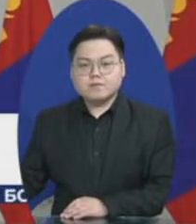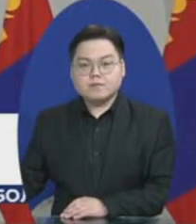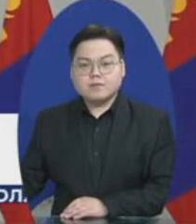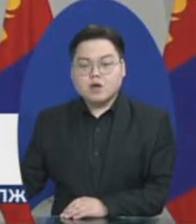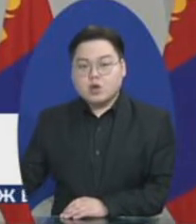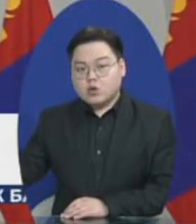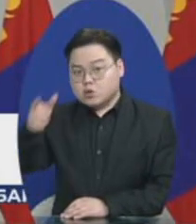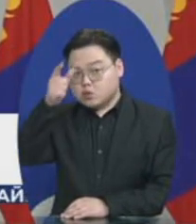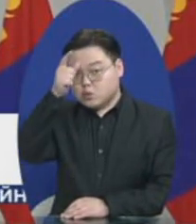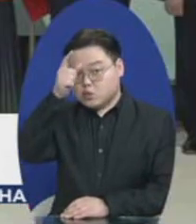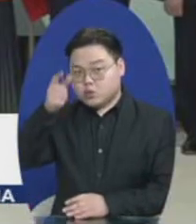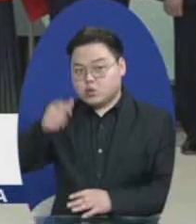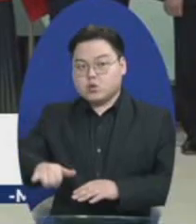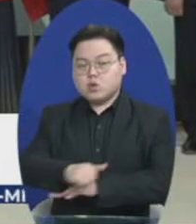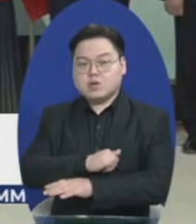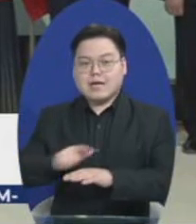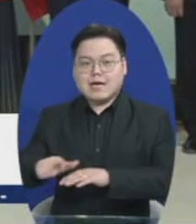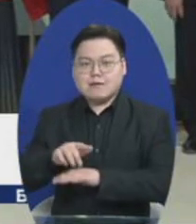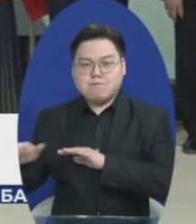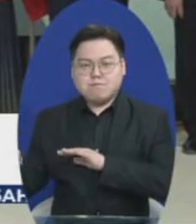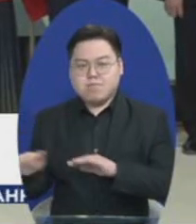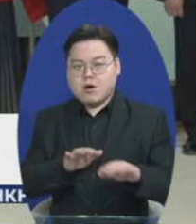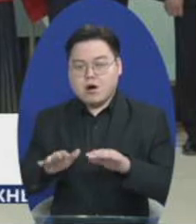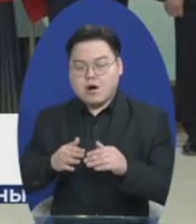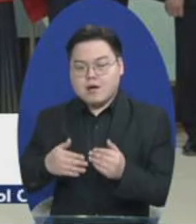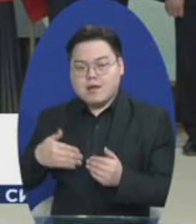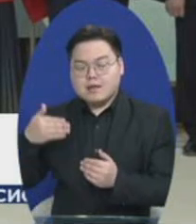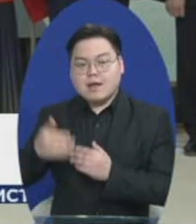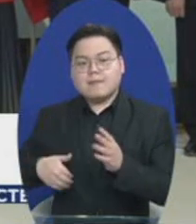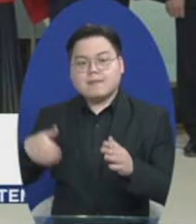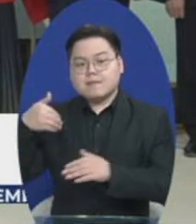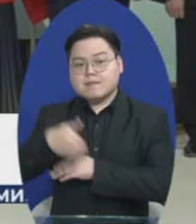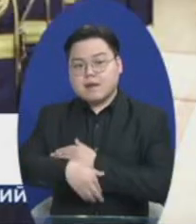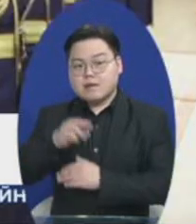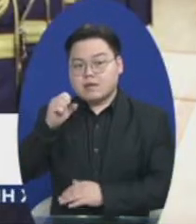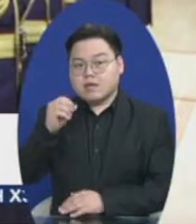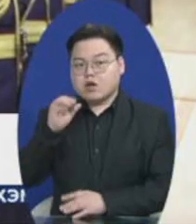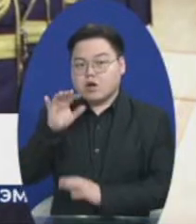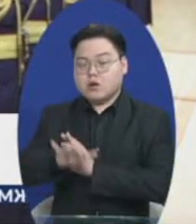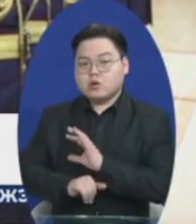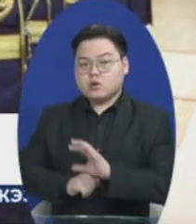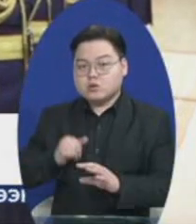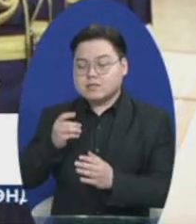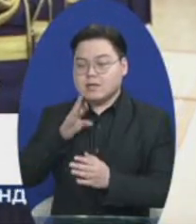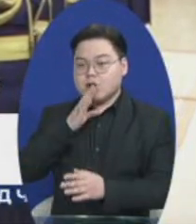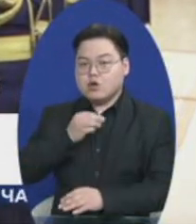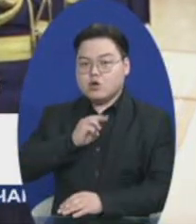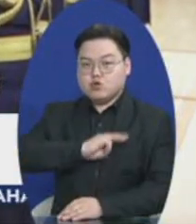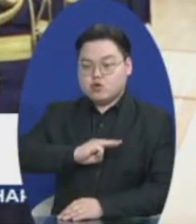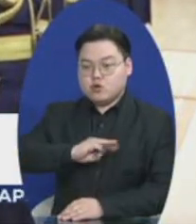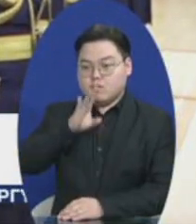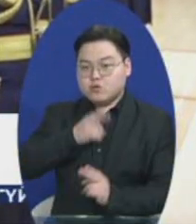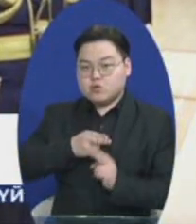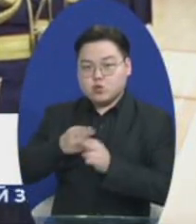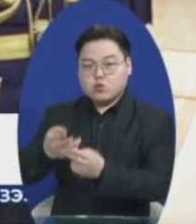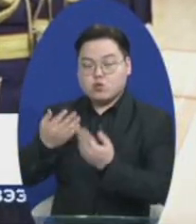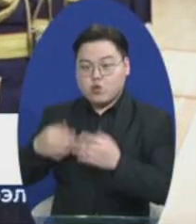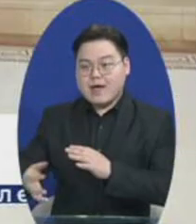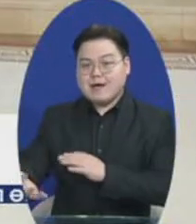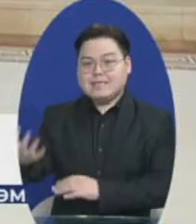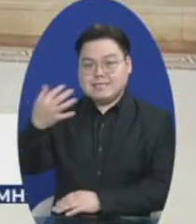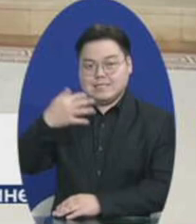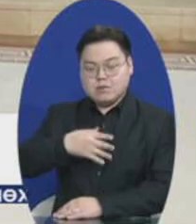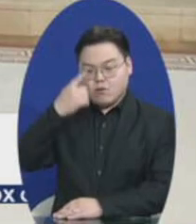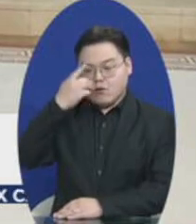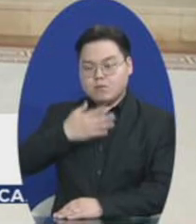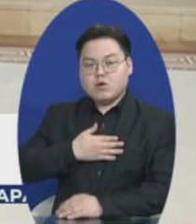Бүгд найрамдах Турк улсад учирсан газар хөдлөлтийн гамшигыг даван туулах олон улсын хамтын үйлсэд оролцсон Алпагчтад өнөөдөр Монгол улсын засгийн газрын хүндэт